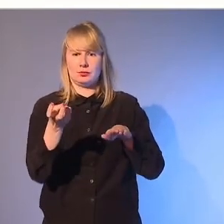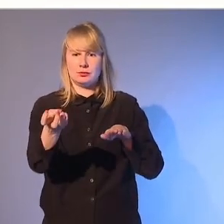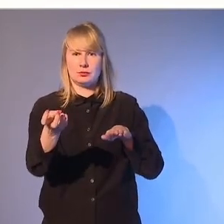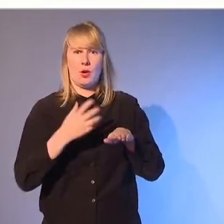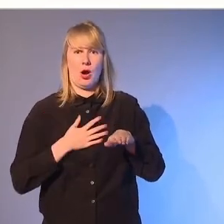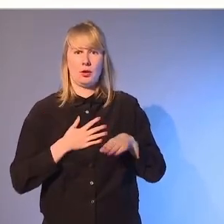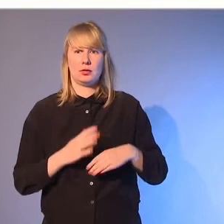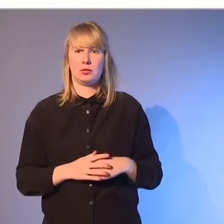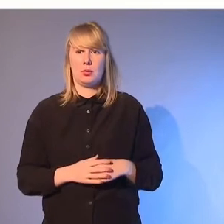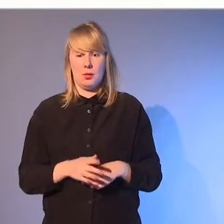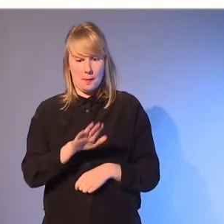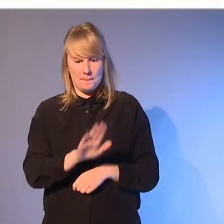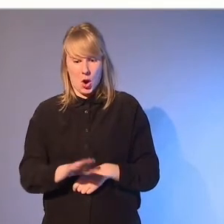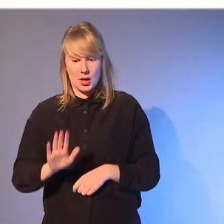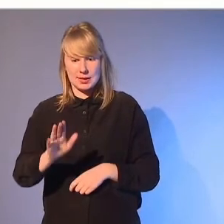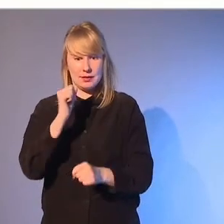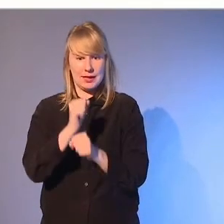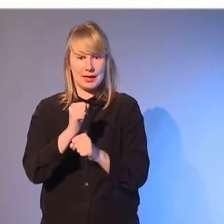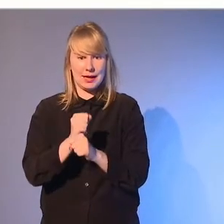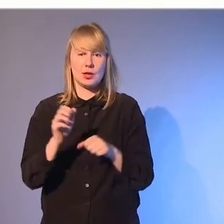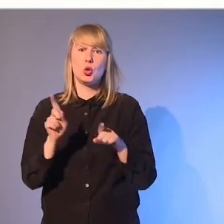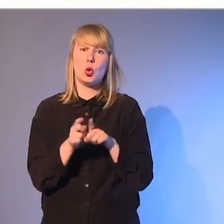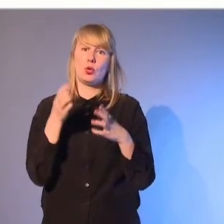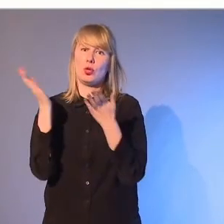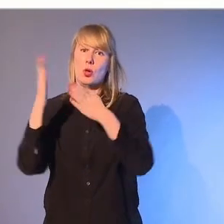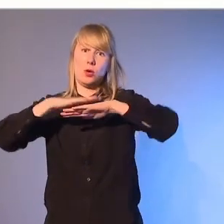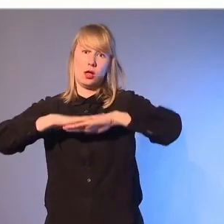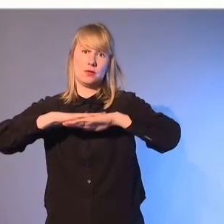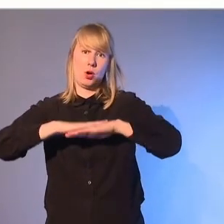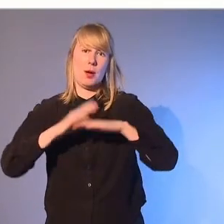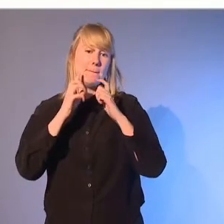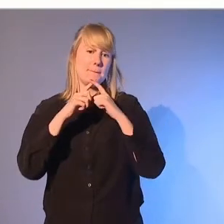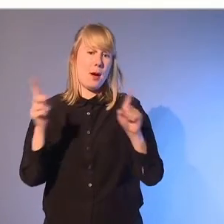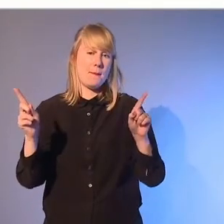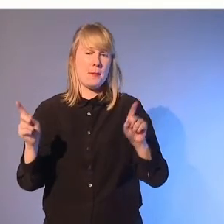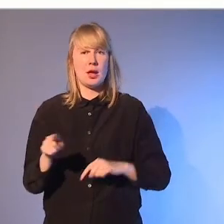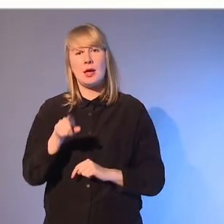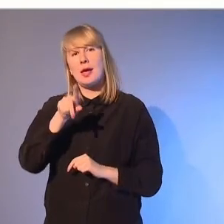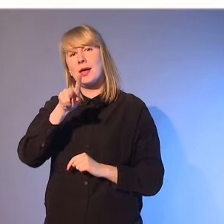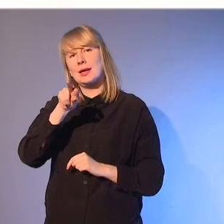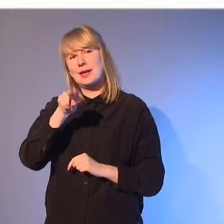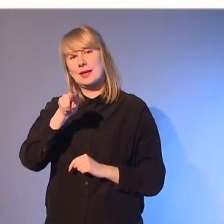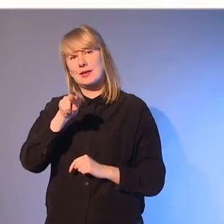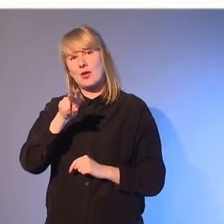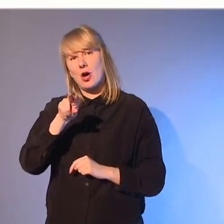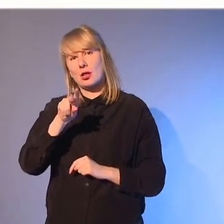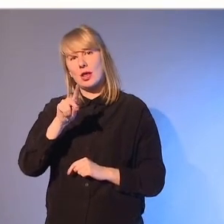For virkeligheten til ungene er jo sånn. Altså den digitaliserte